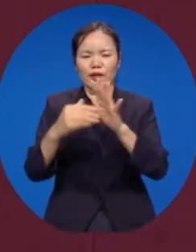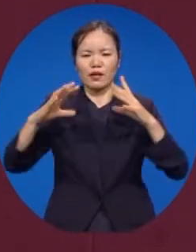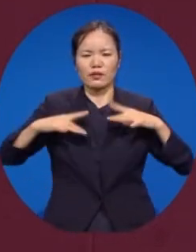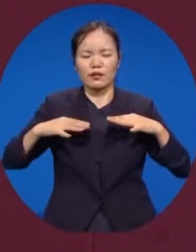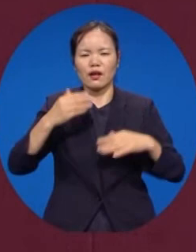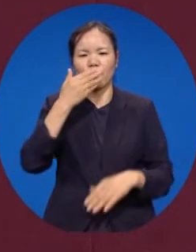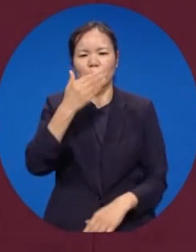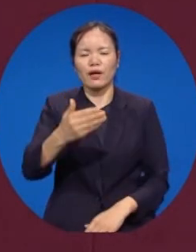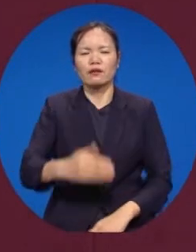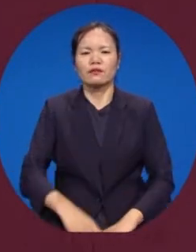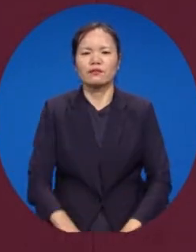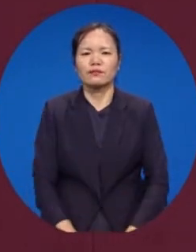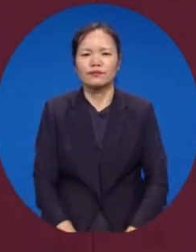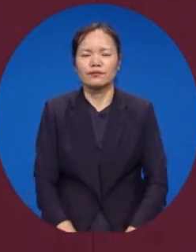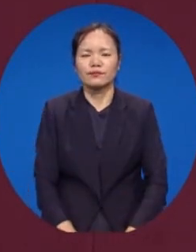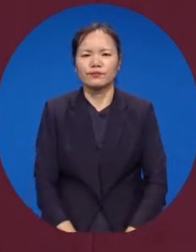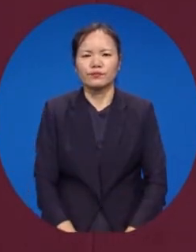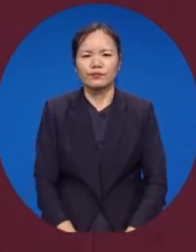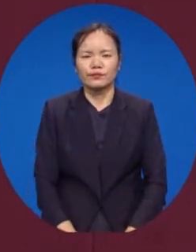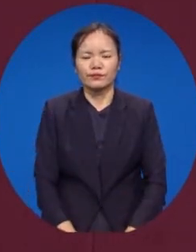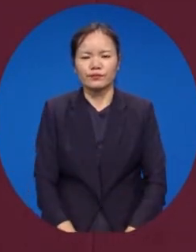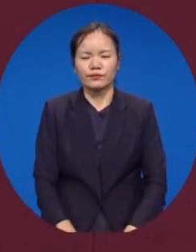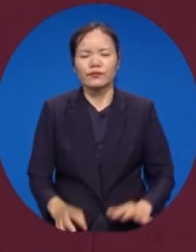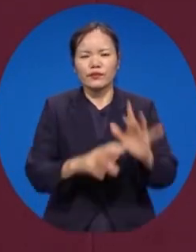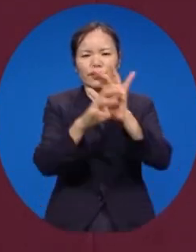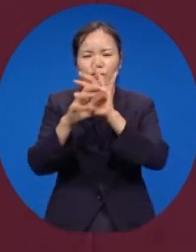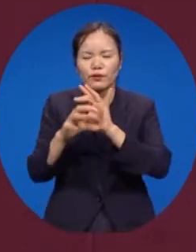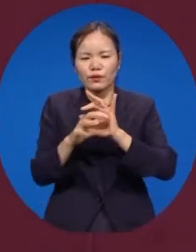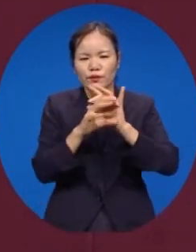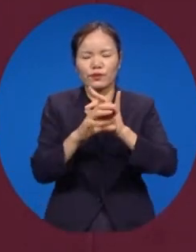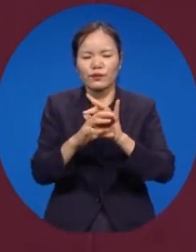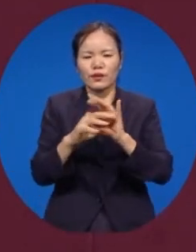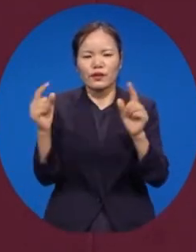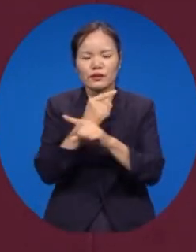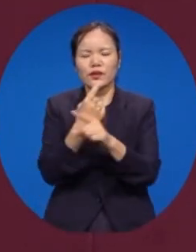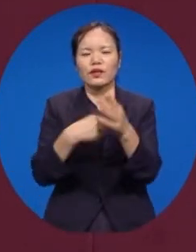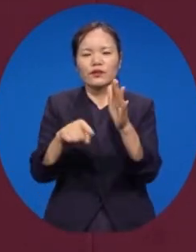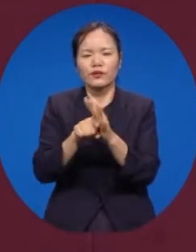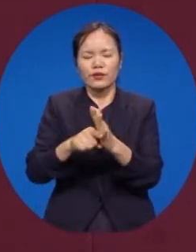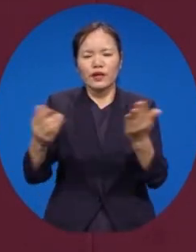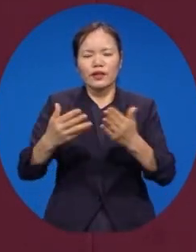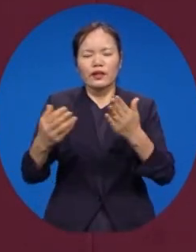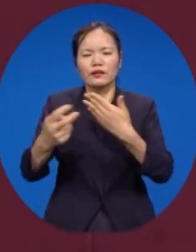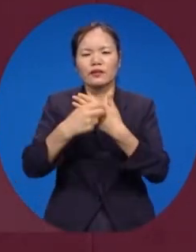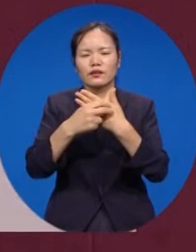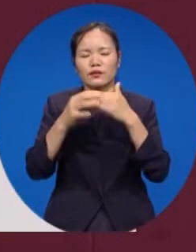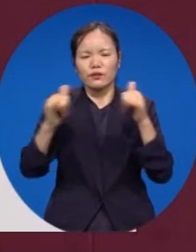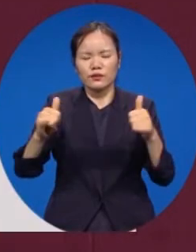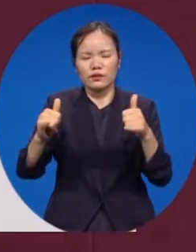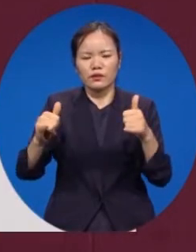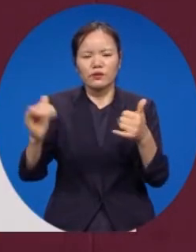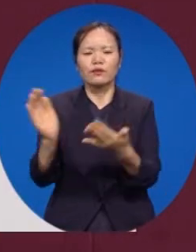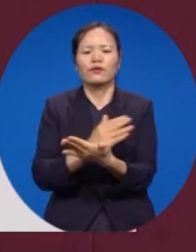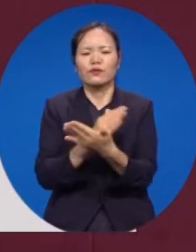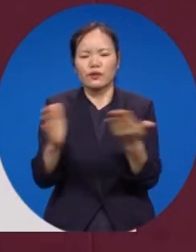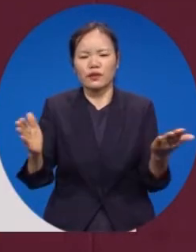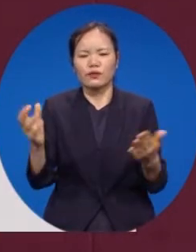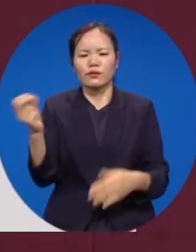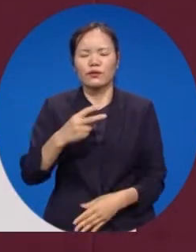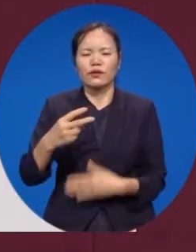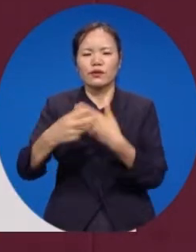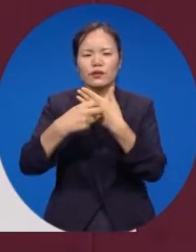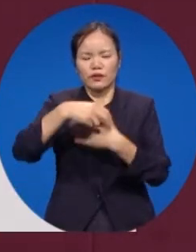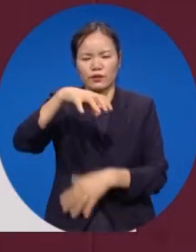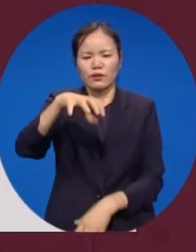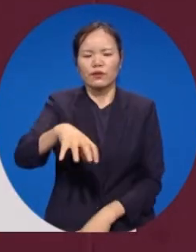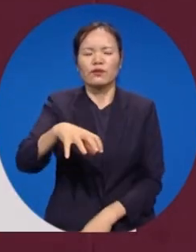있게 되었습니다. 코로나 전선에서 일하고 있는 의료진들마저 편가르고 의료